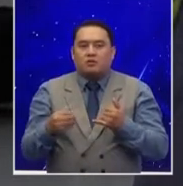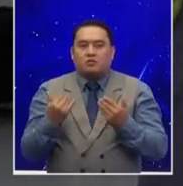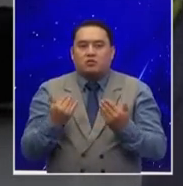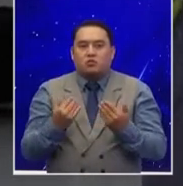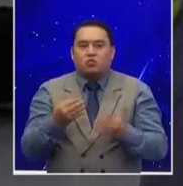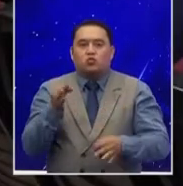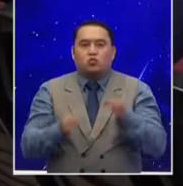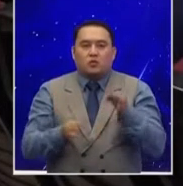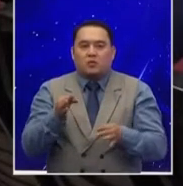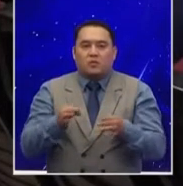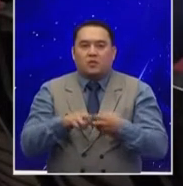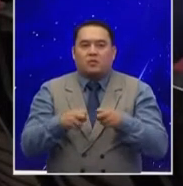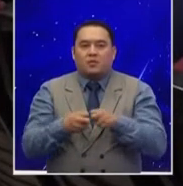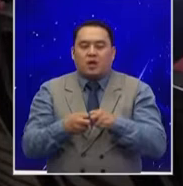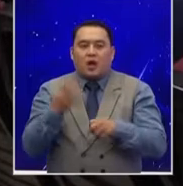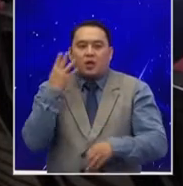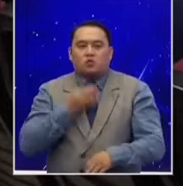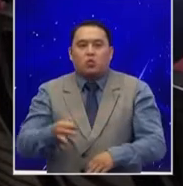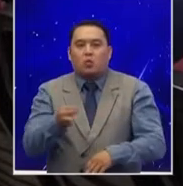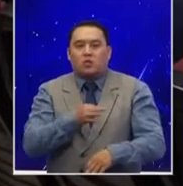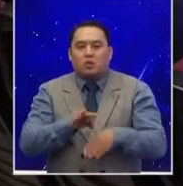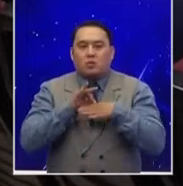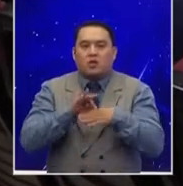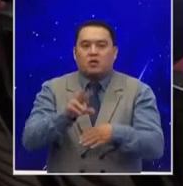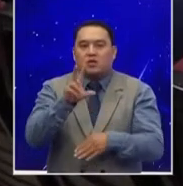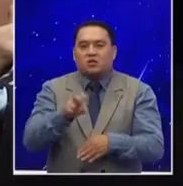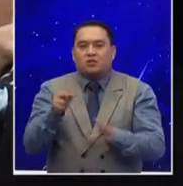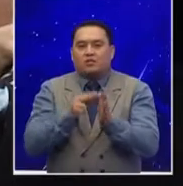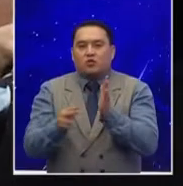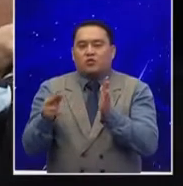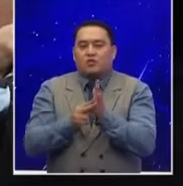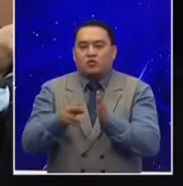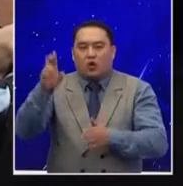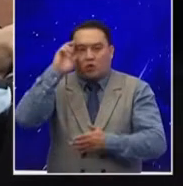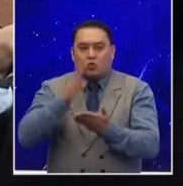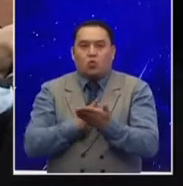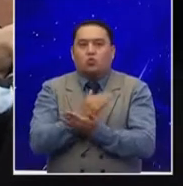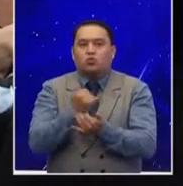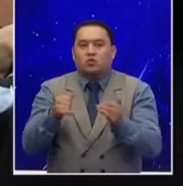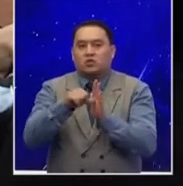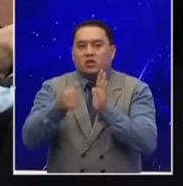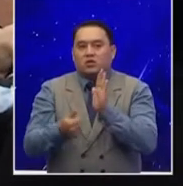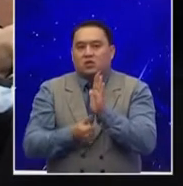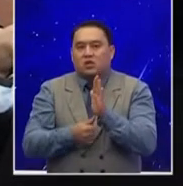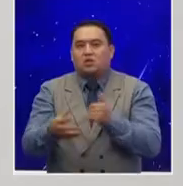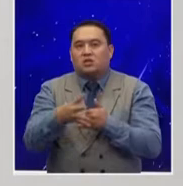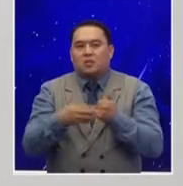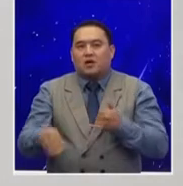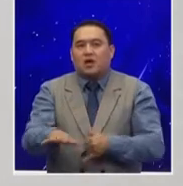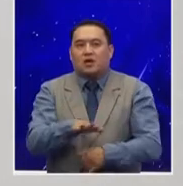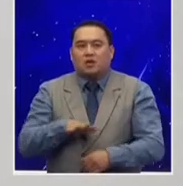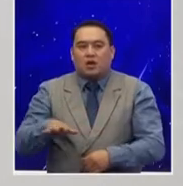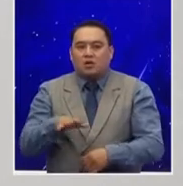судебные тяжбы. В Алматинской области оказываются 383 вида государственных услуг. 16 из них относятся к земельным